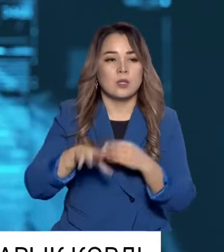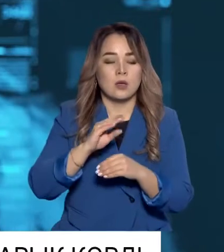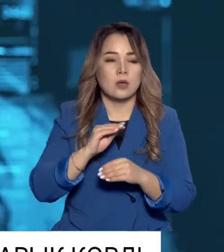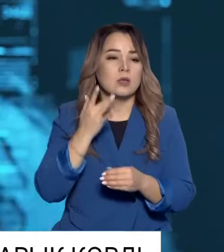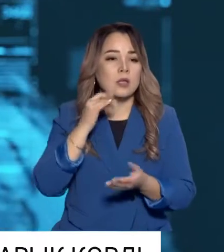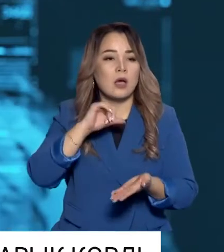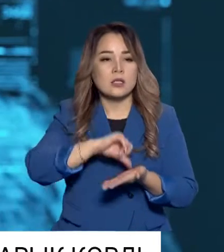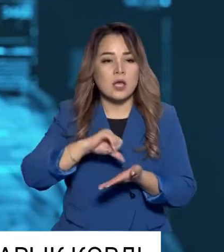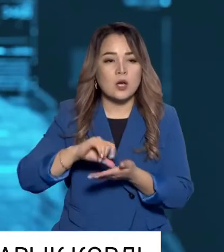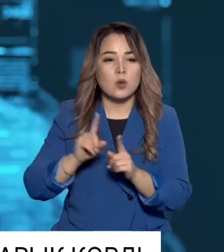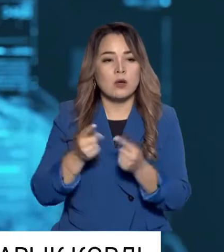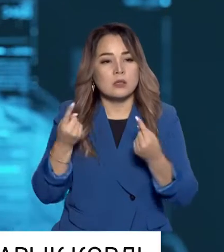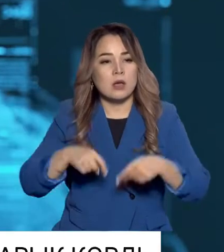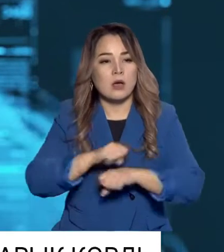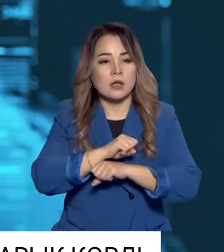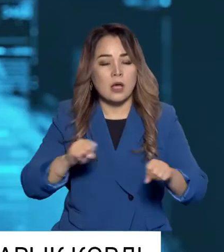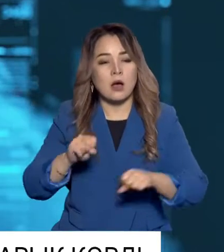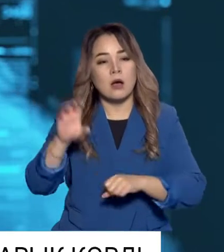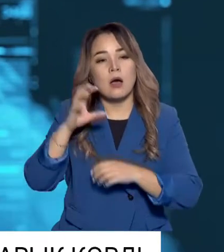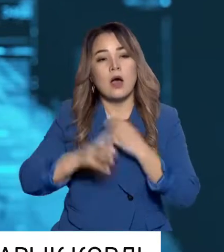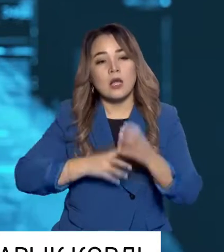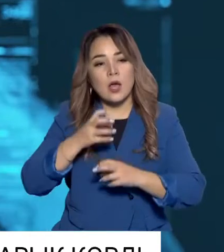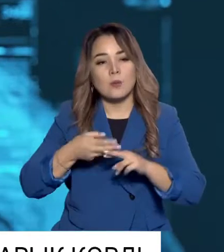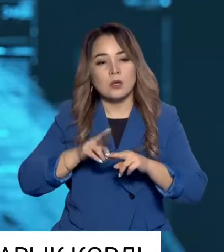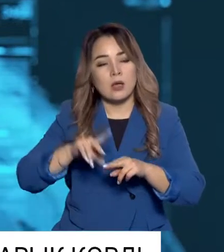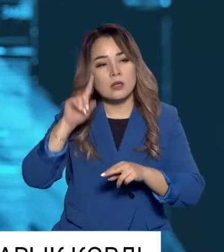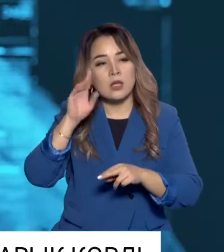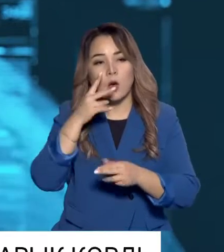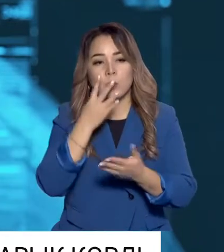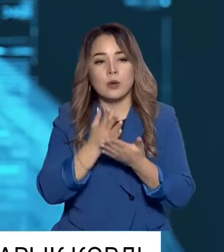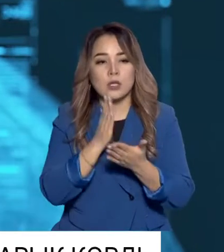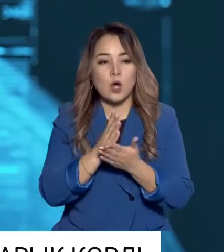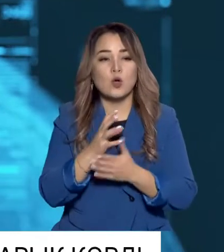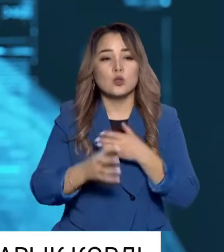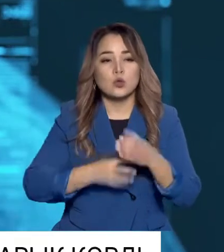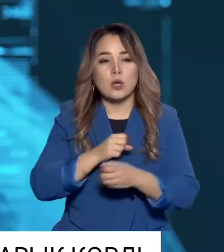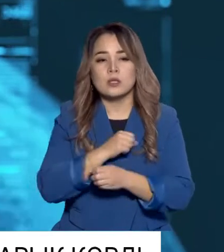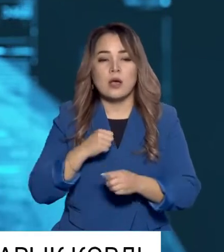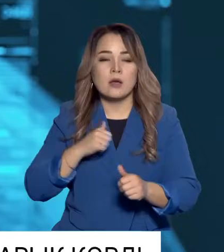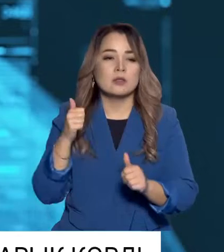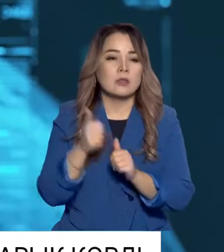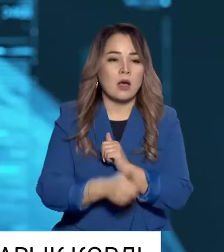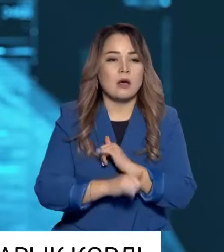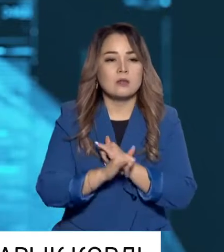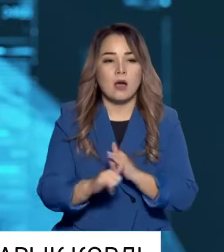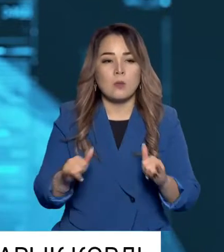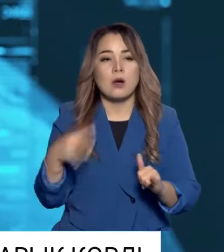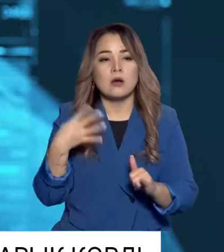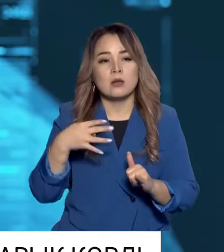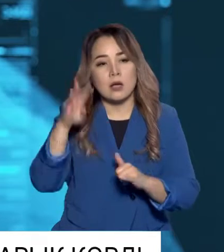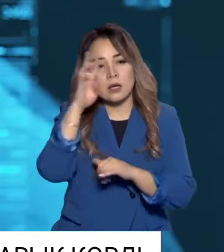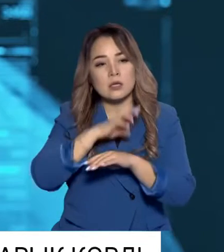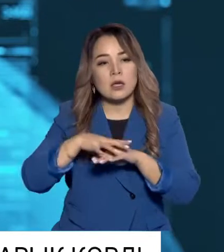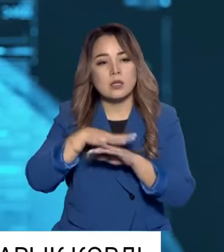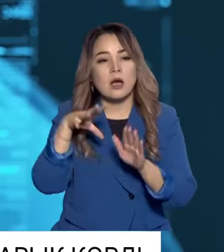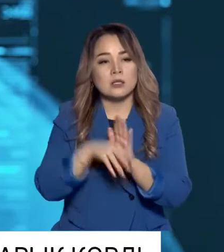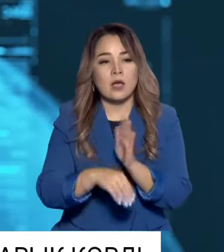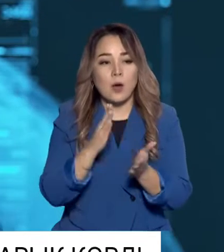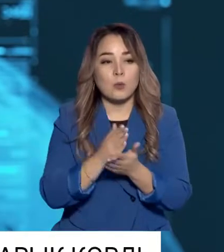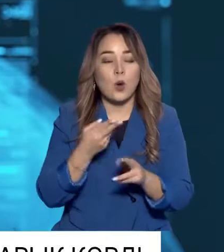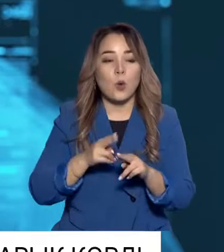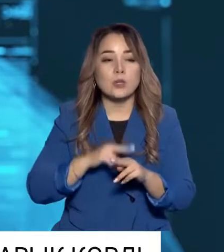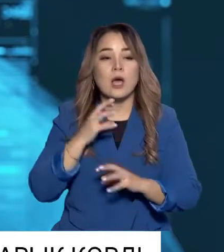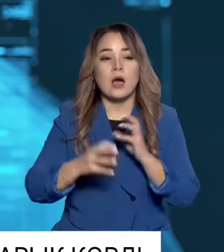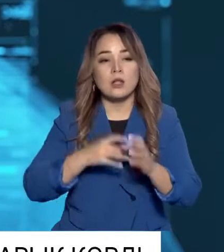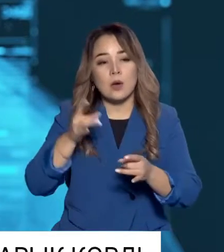шоқыттырмай, қайранға қалдырмай әлемдік өркениеттің алдыңғы шебіне, дүниедегі ең дамыған 40 елдің қатарына қостым. Осы жылдар ішінде әлемдік